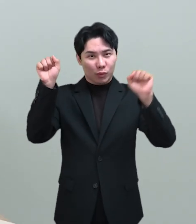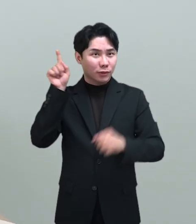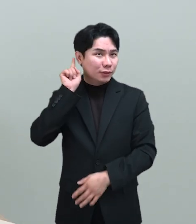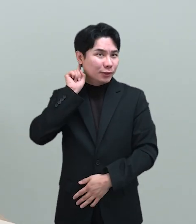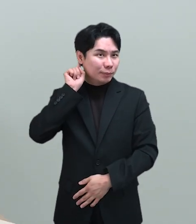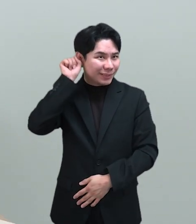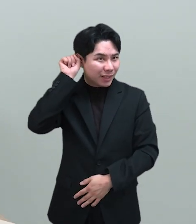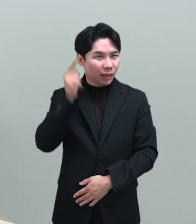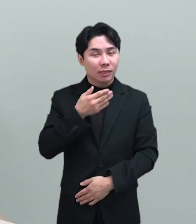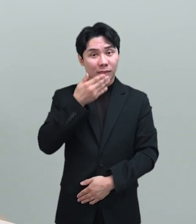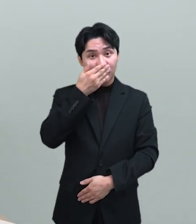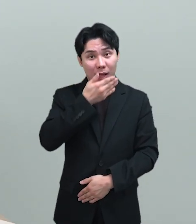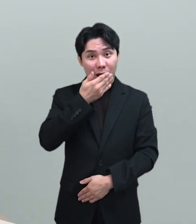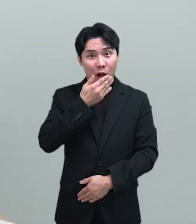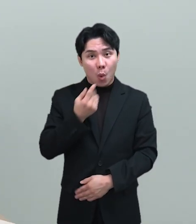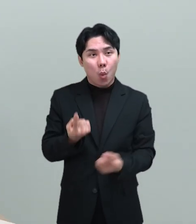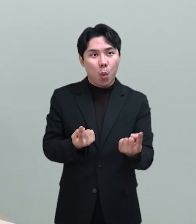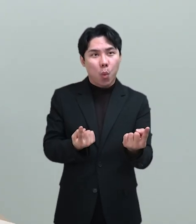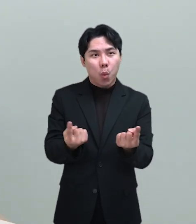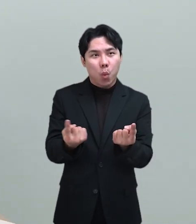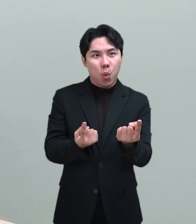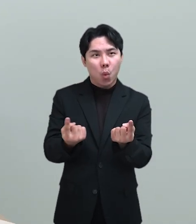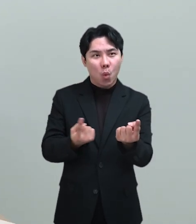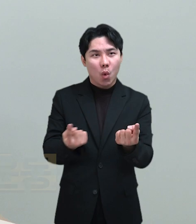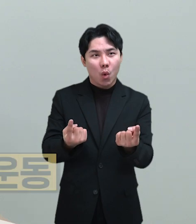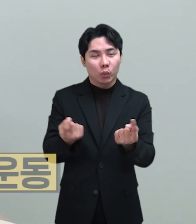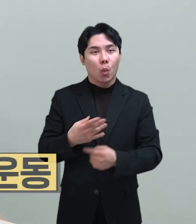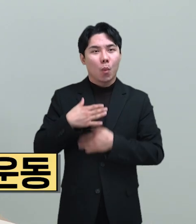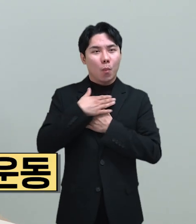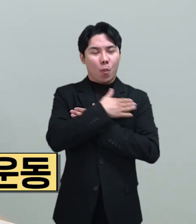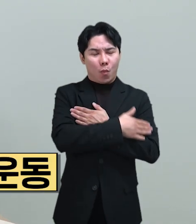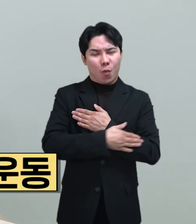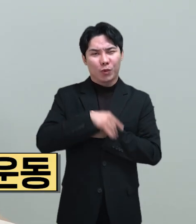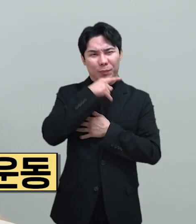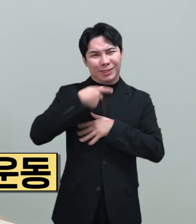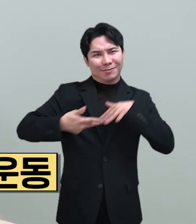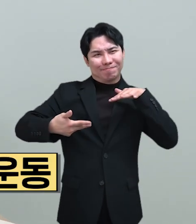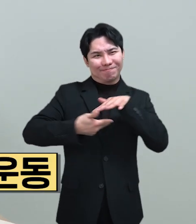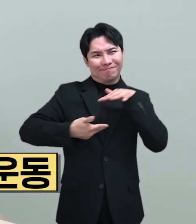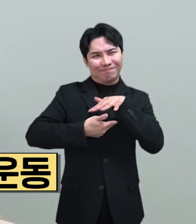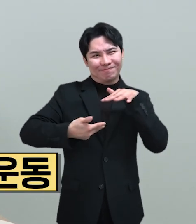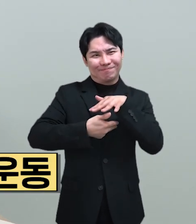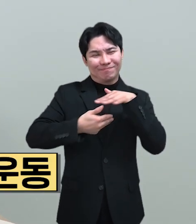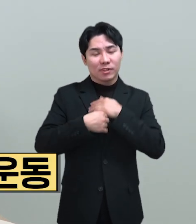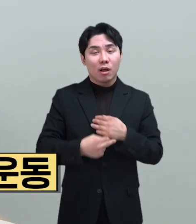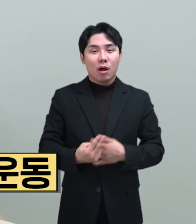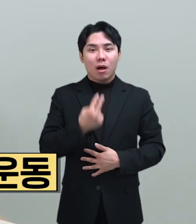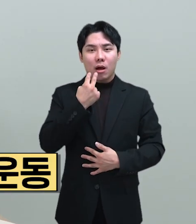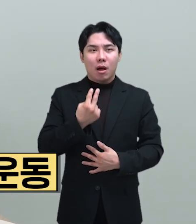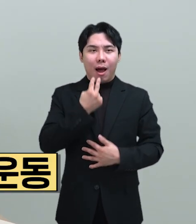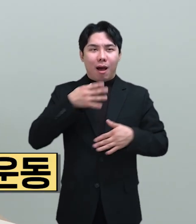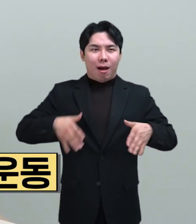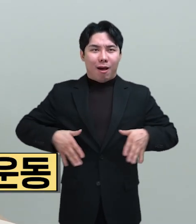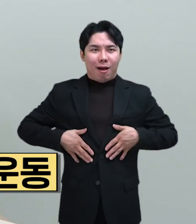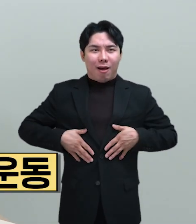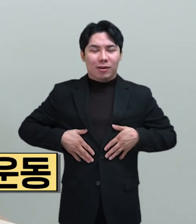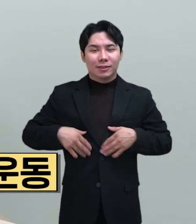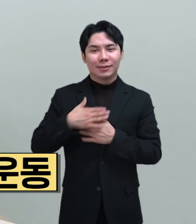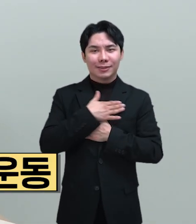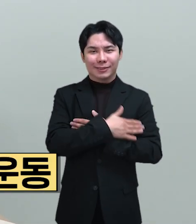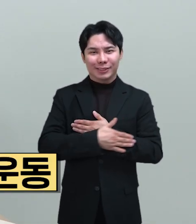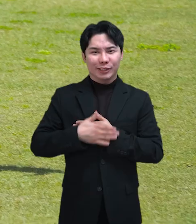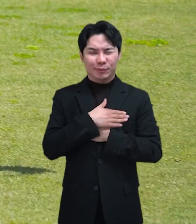하면 기분도 좋아지지만 혈압과 당이 잘 조절되고 또 혈액순환, 심폐기능이 좋아지는 그런 효과가 있습니다.